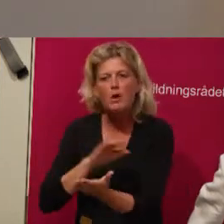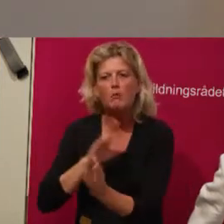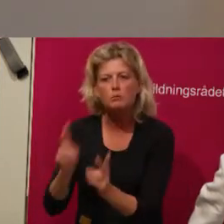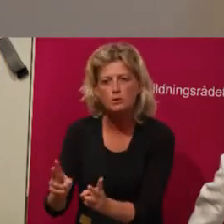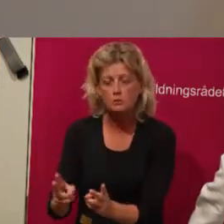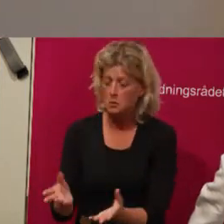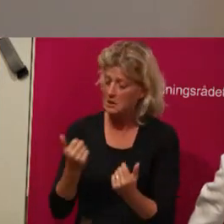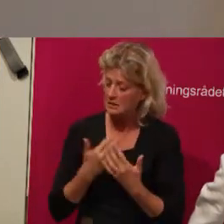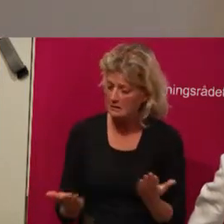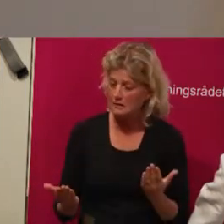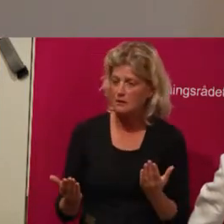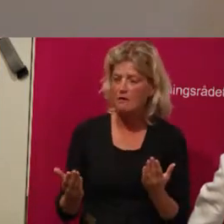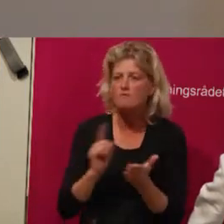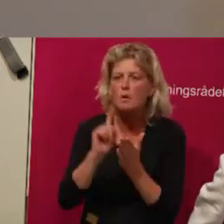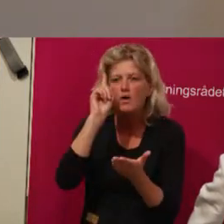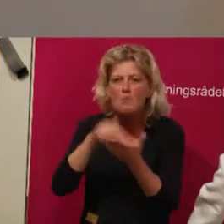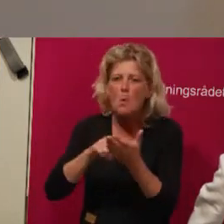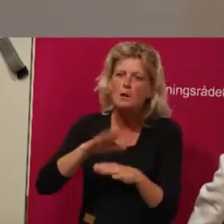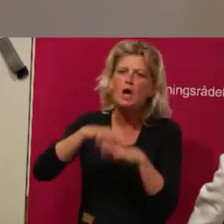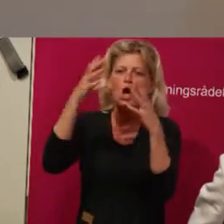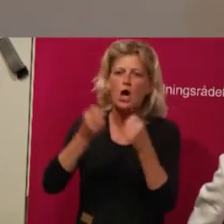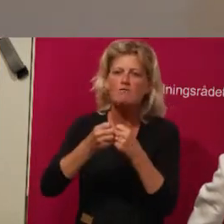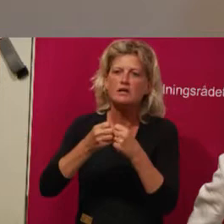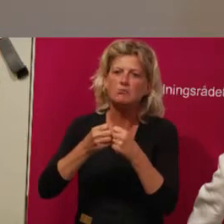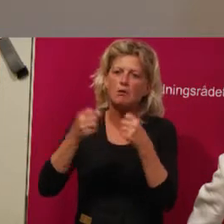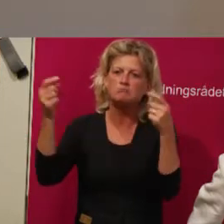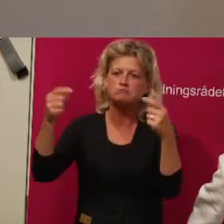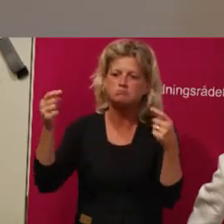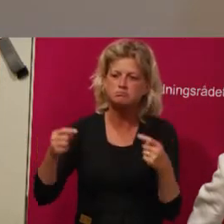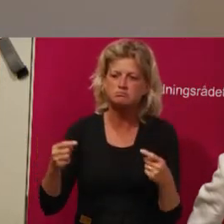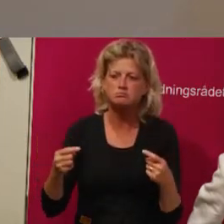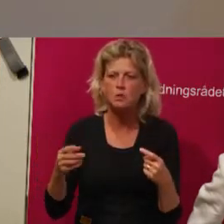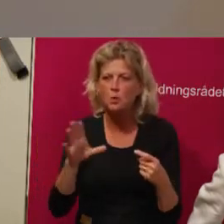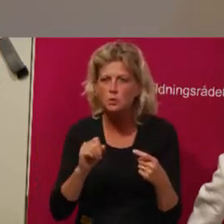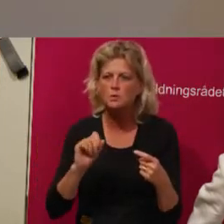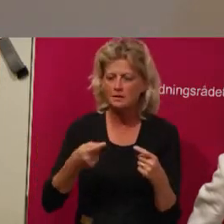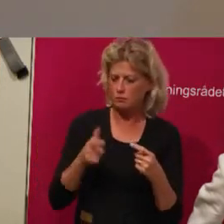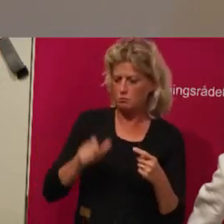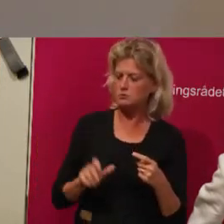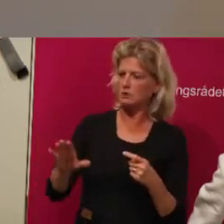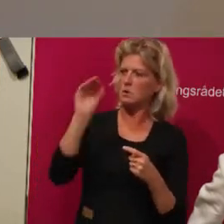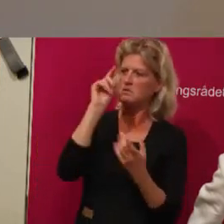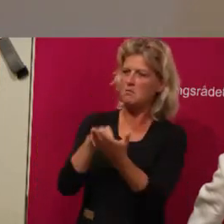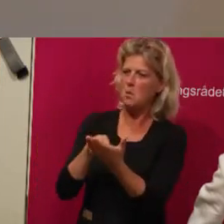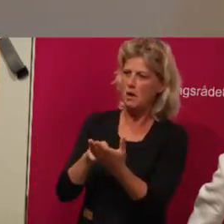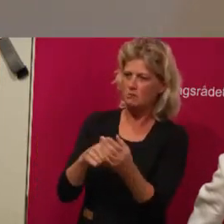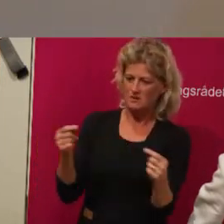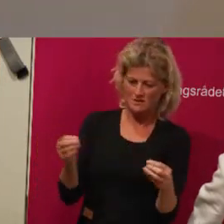alltid lätt, eftersom målen ofta är övergripande och kräver att man på något sätt tolkar dem.